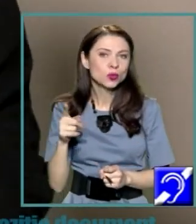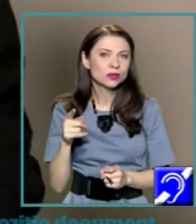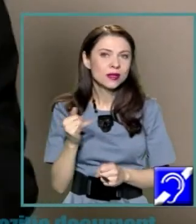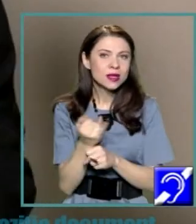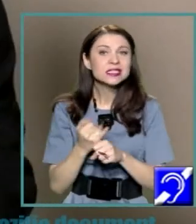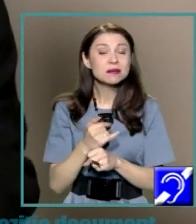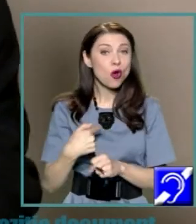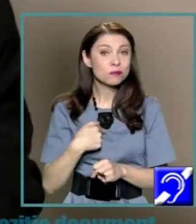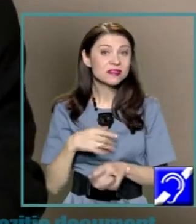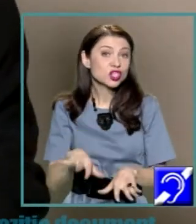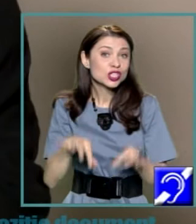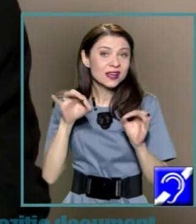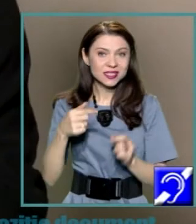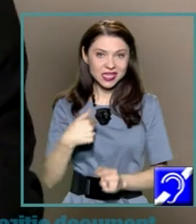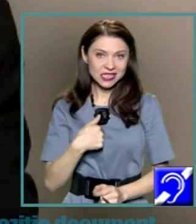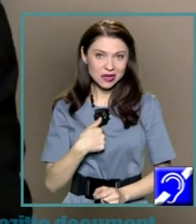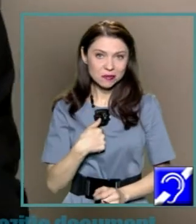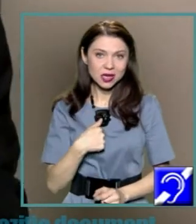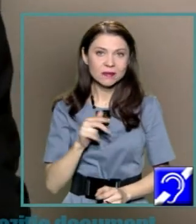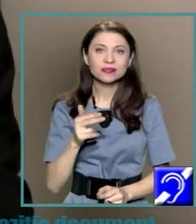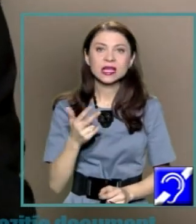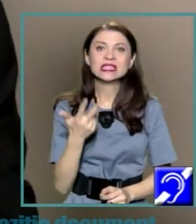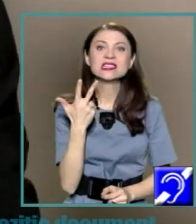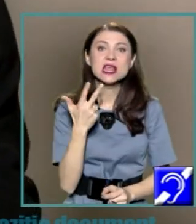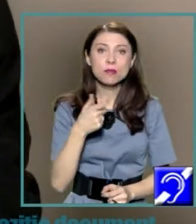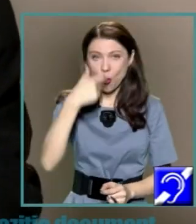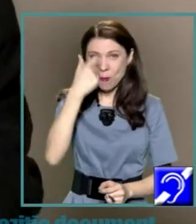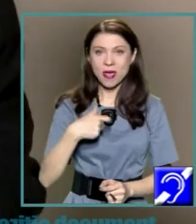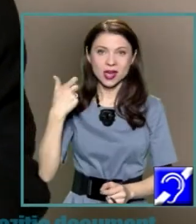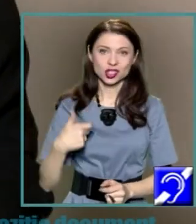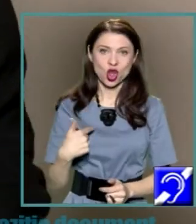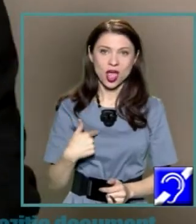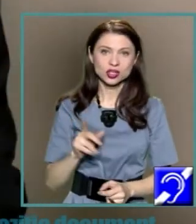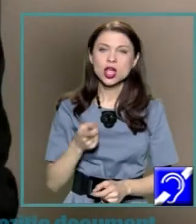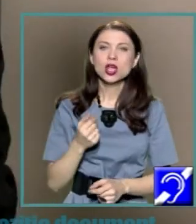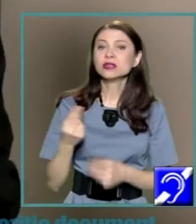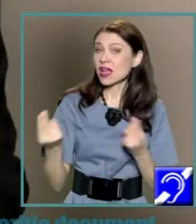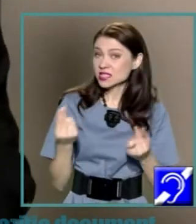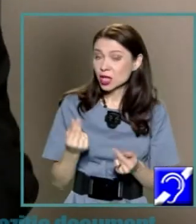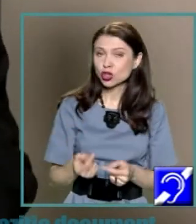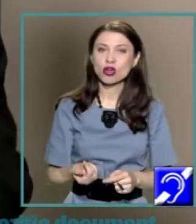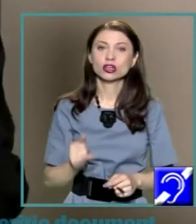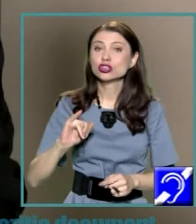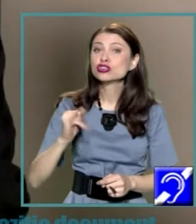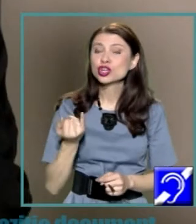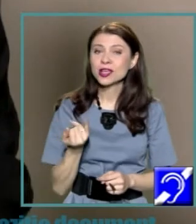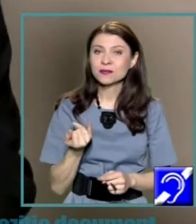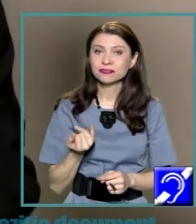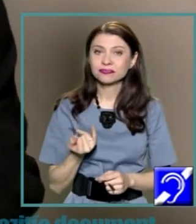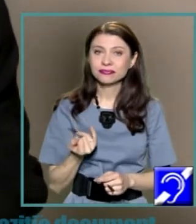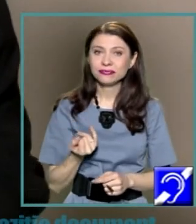dibuiască în mine acel triplu personaj, care este nu numai acel al făcătorului de dans, dar și al